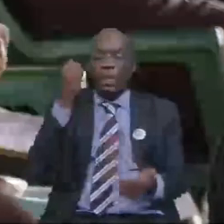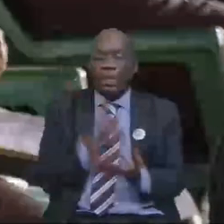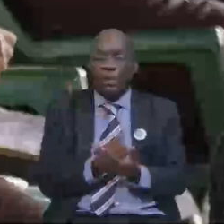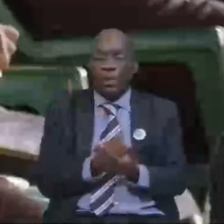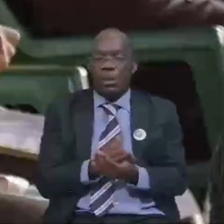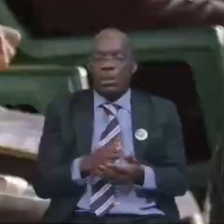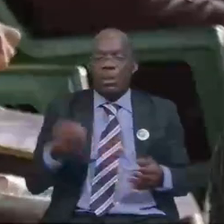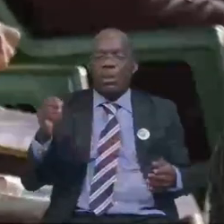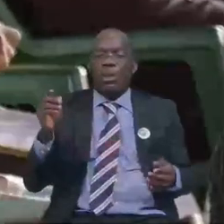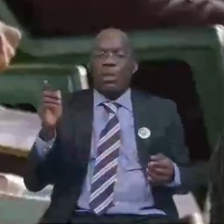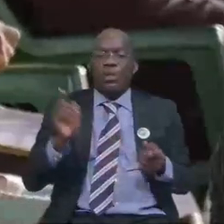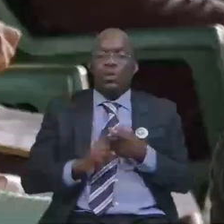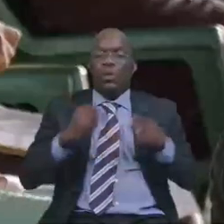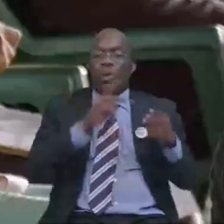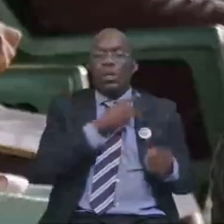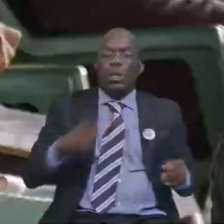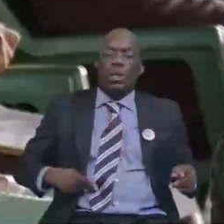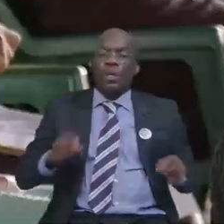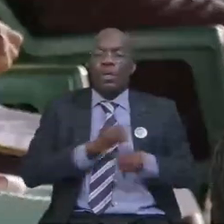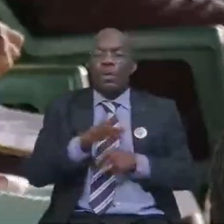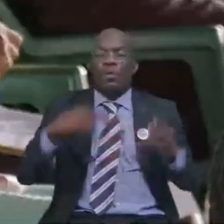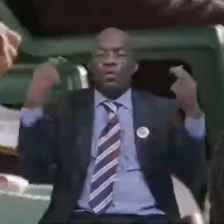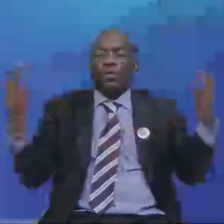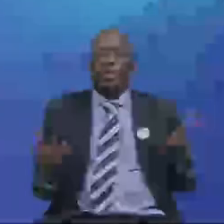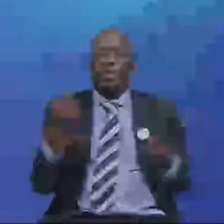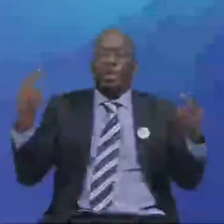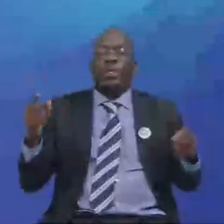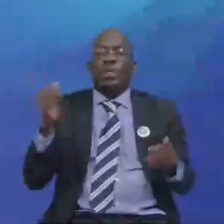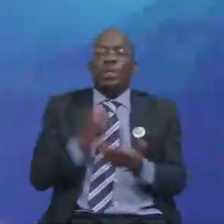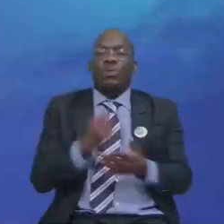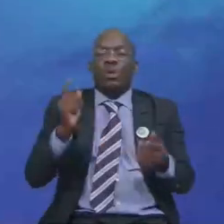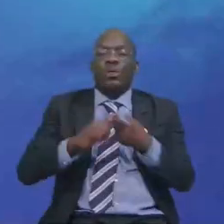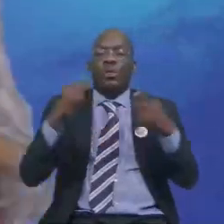dans la victoire du royaume dans le triomphe du royaume